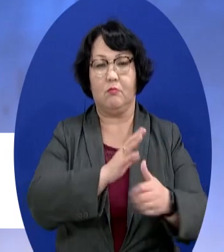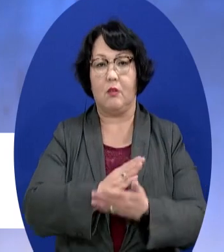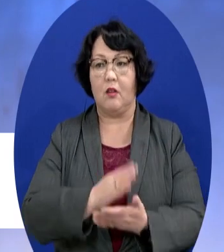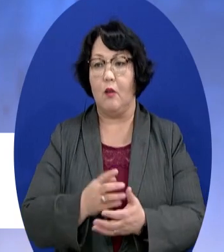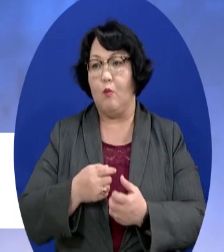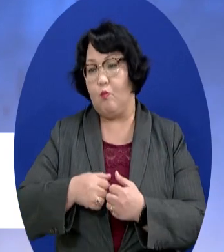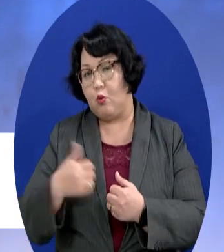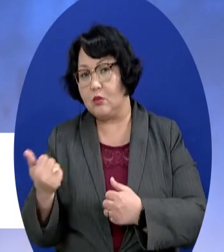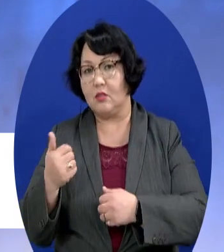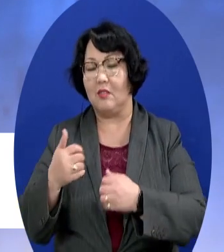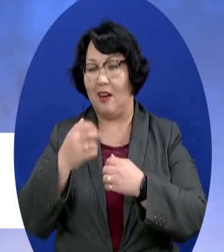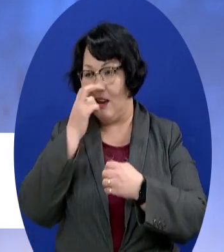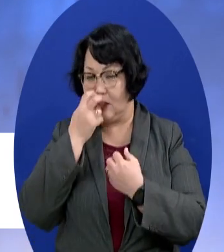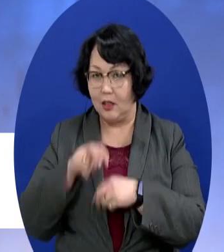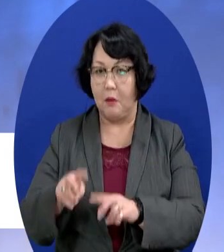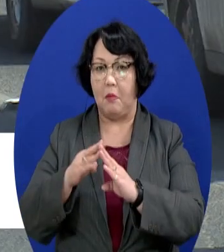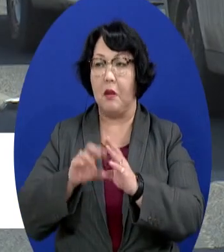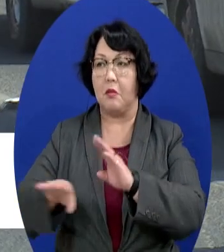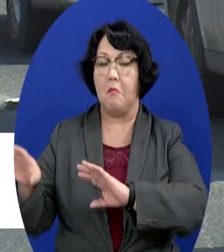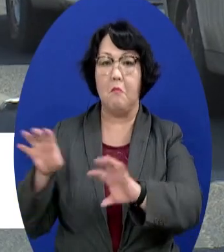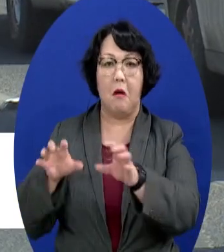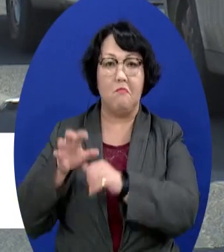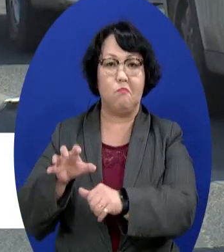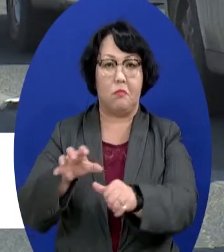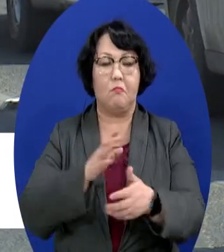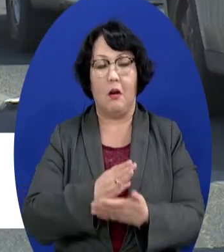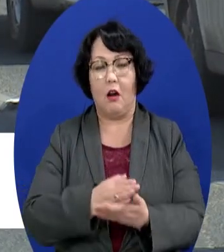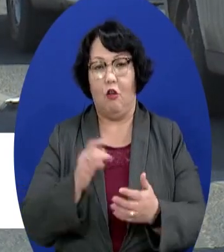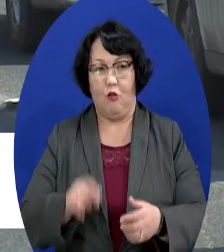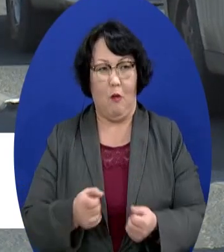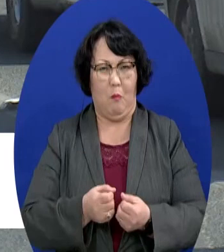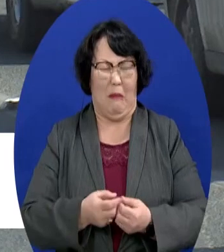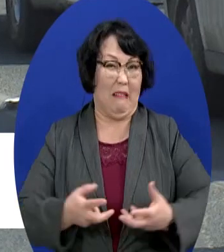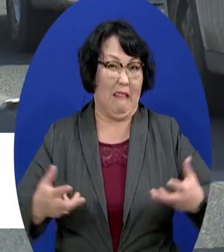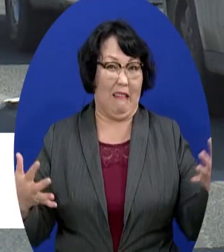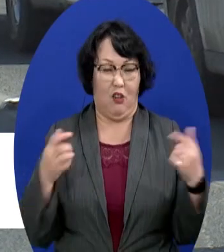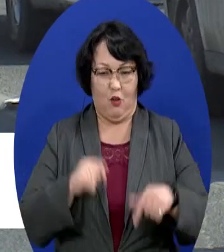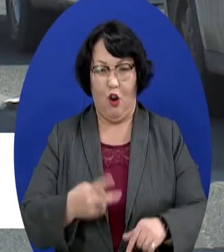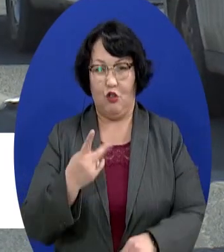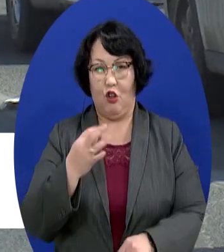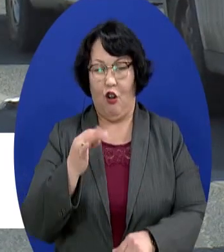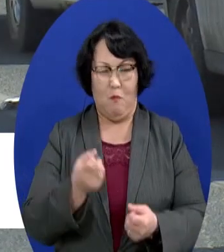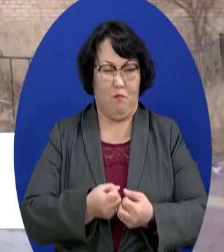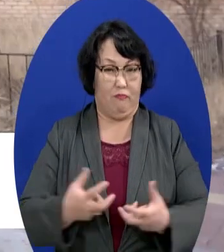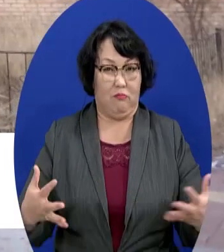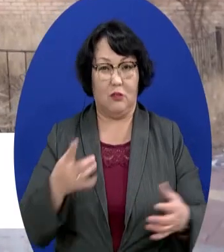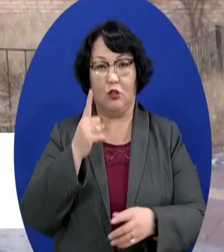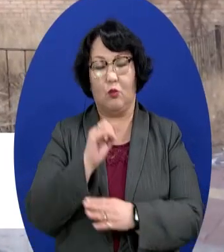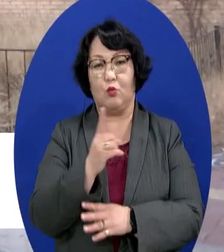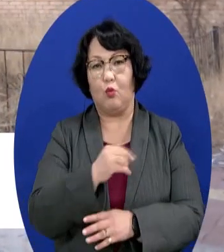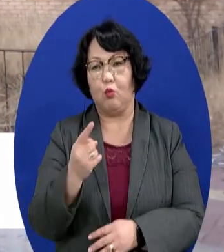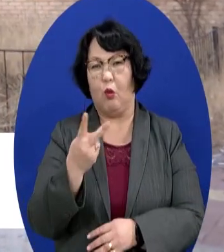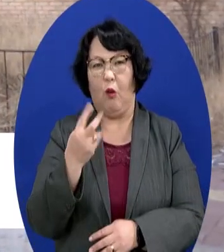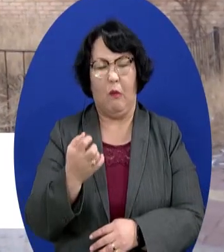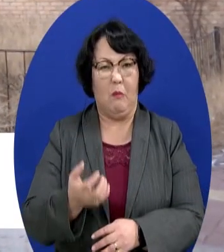ийм тохиолдлууд бол очисан ийм зүйл бол байдгаа. Харин өнөөдөр энэ тоо хэд дахин нэмэгдэж өдөрт 100-аас 120 тохиолдол бүртгэгдэж байна.